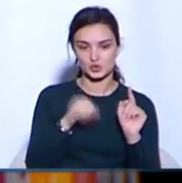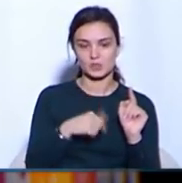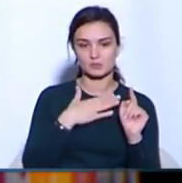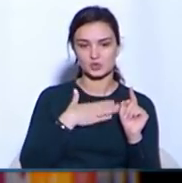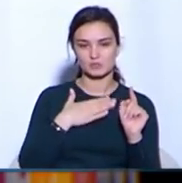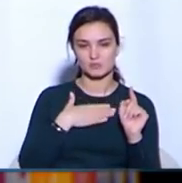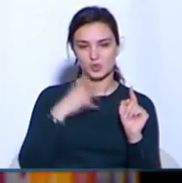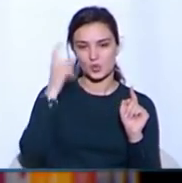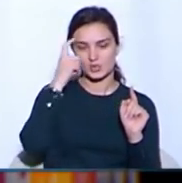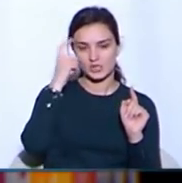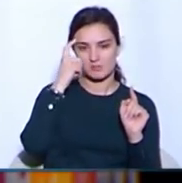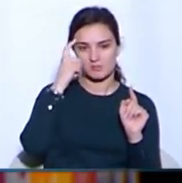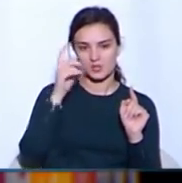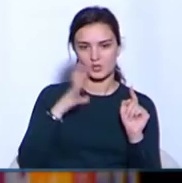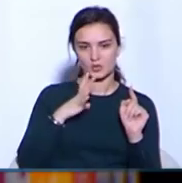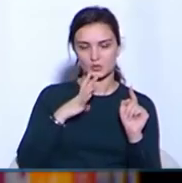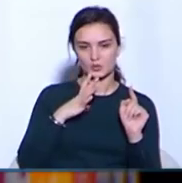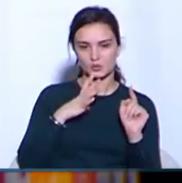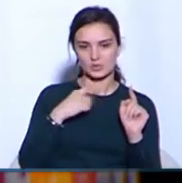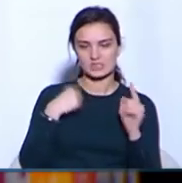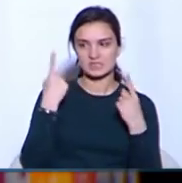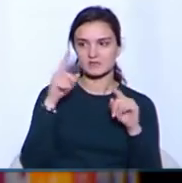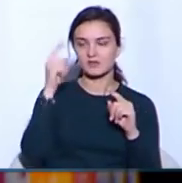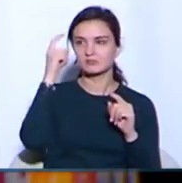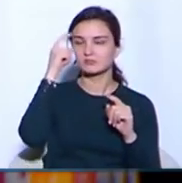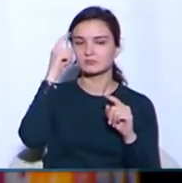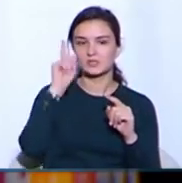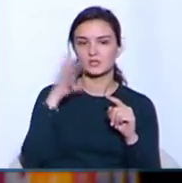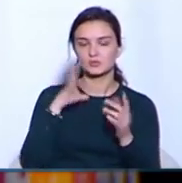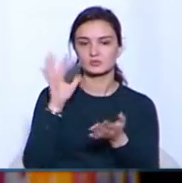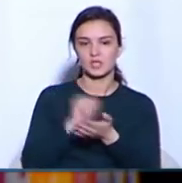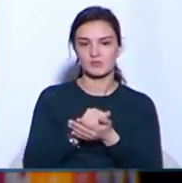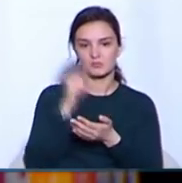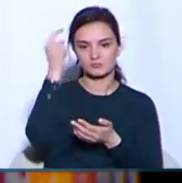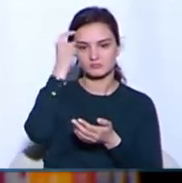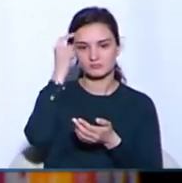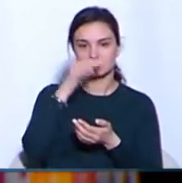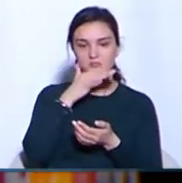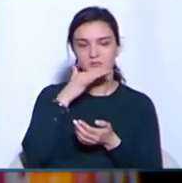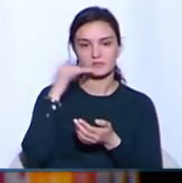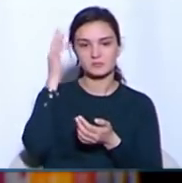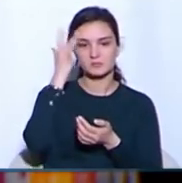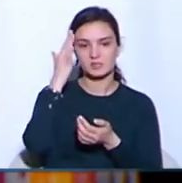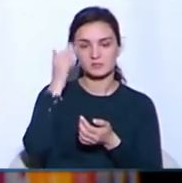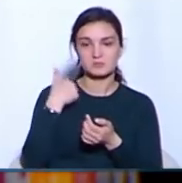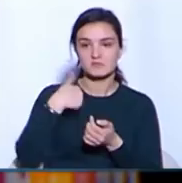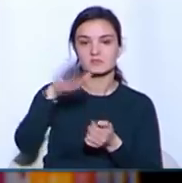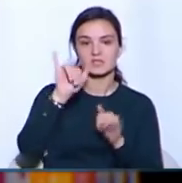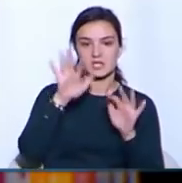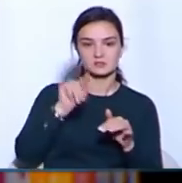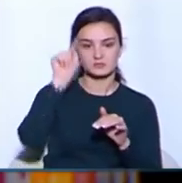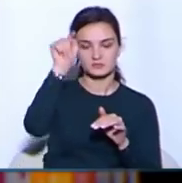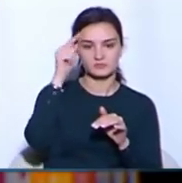ჩემი გონება იმდენად იყოს შეპყრობილი სხვა საფიქრალით, იმდენად იყო იმ მიზნით შეპყრობილი, სადაც მივდიოდი